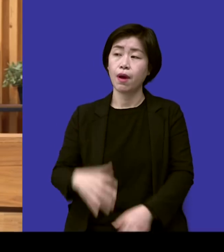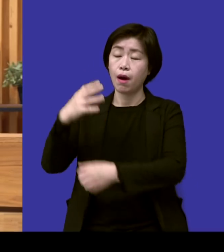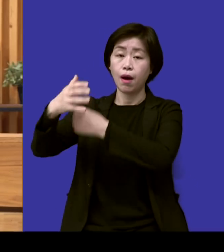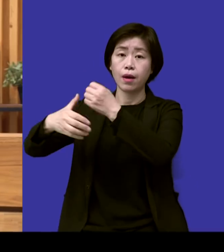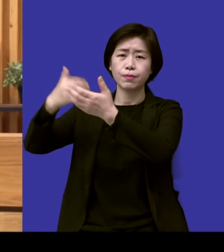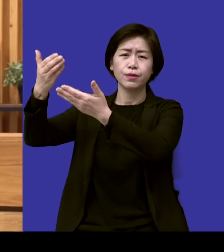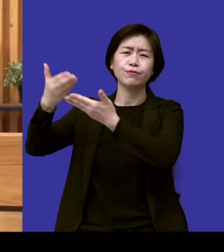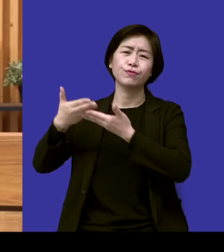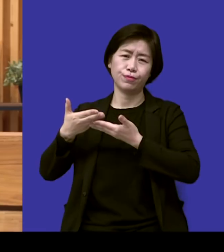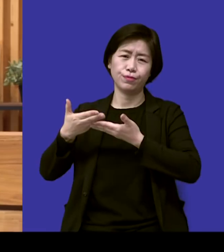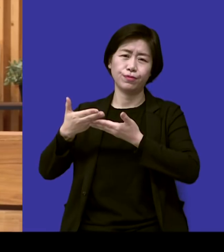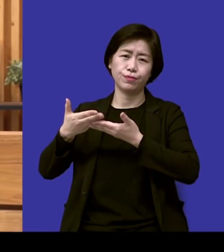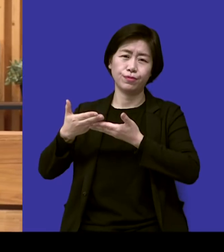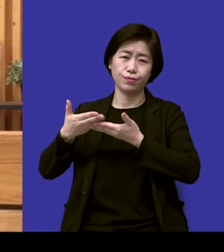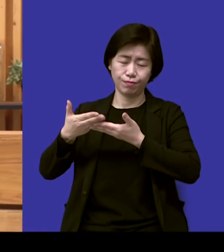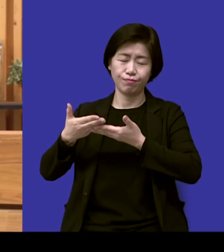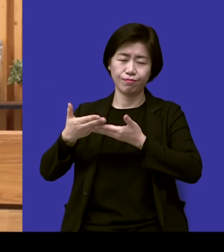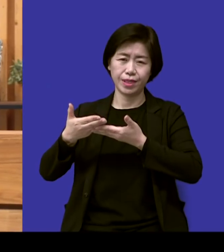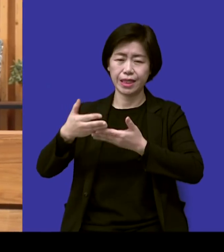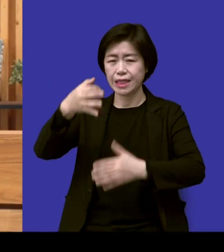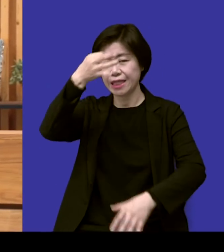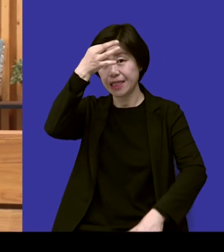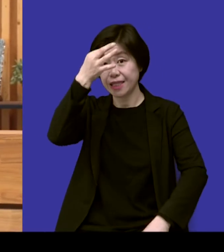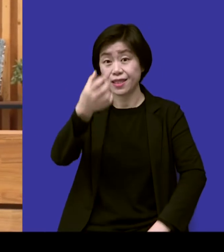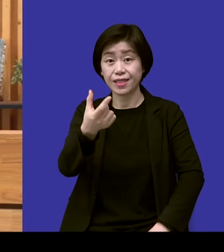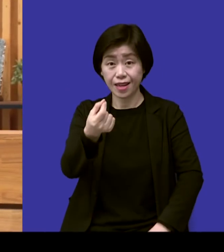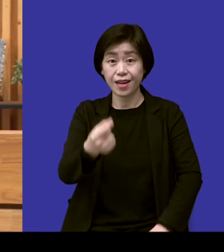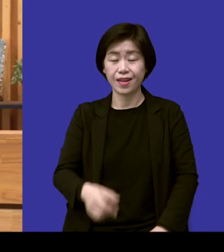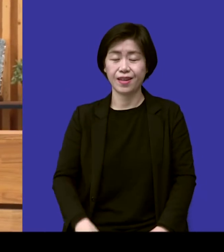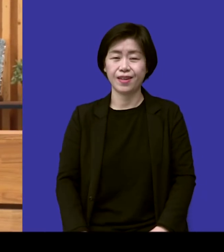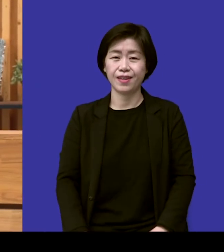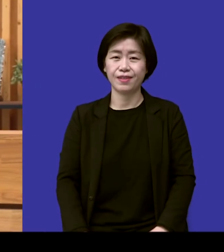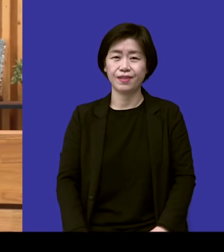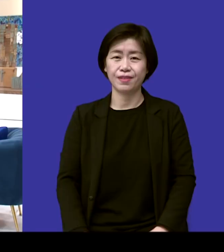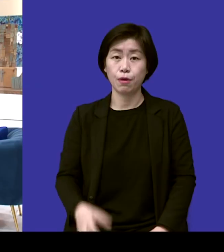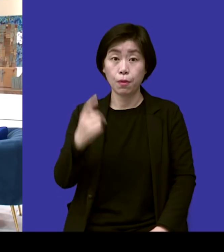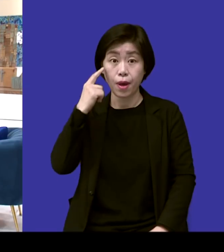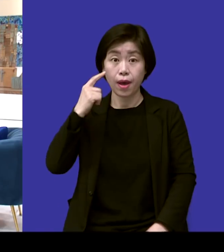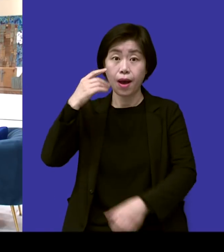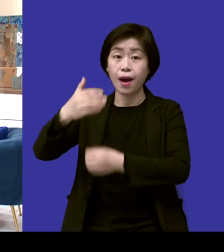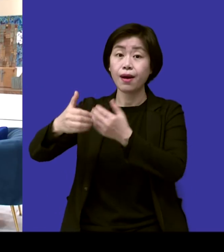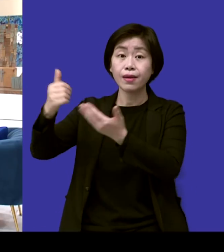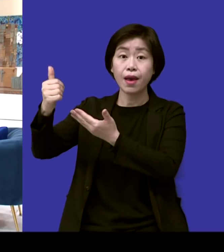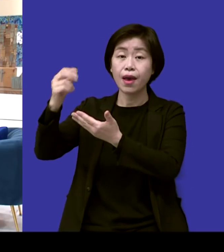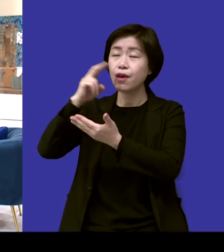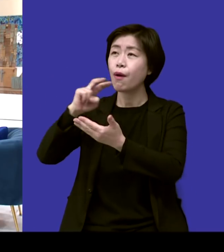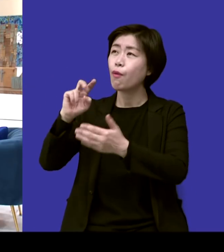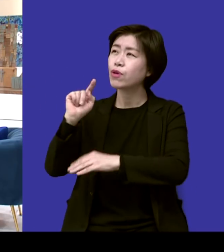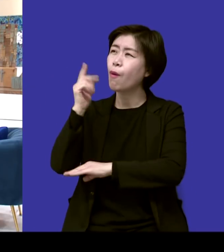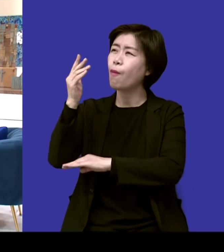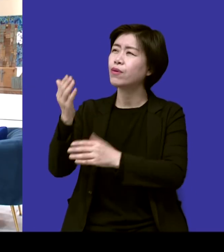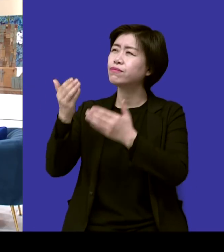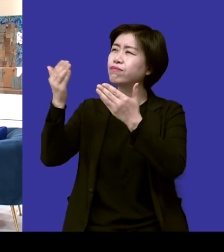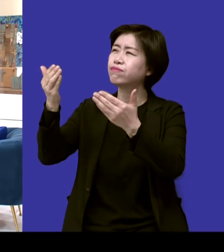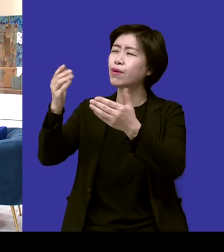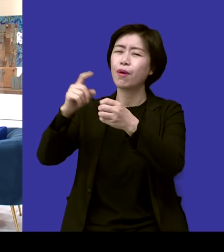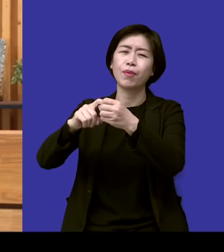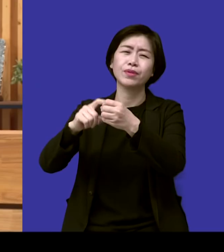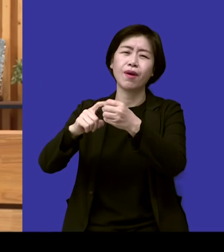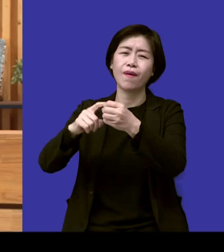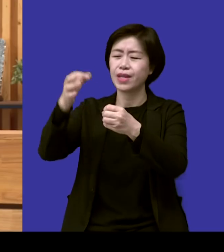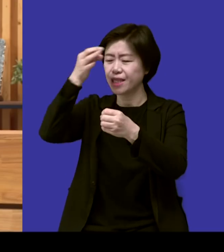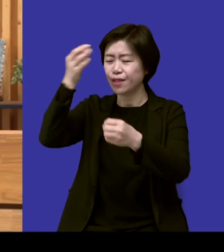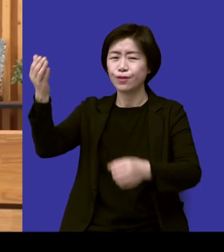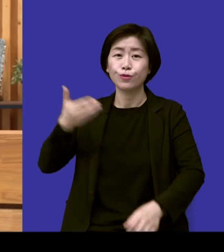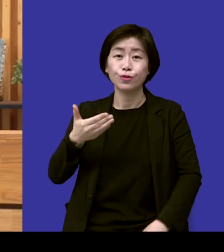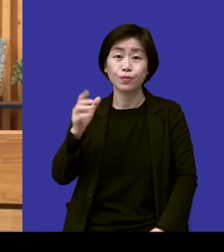하나님께서 하나님께 찬양을 올리기 위해서 만들어진 인간의 기능이라고 전 생각을 하거든요. 그렇기 때문에 하나님께서 그렇게 다 만드셔서 네.